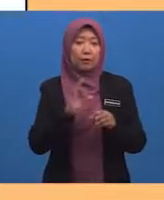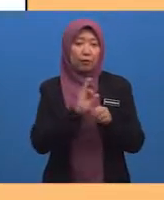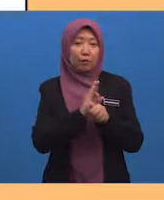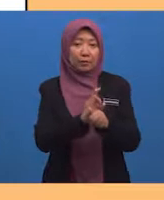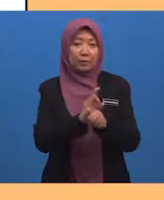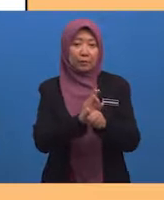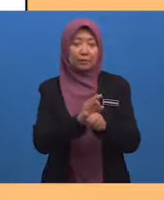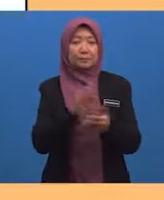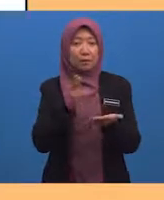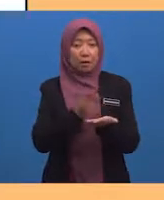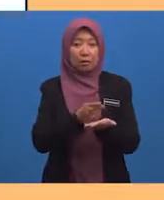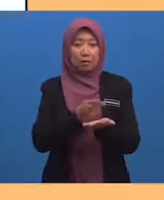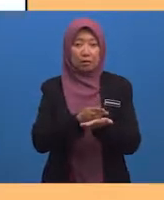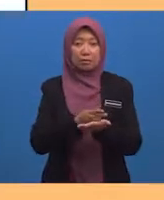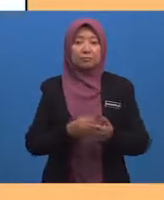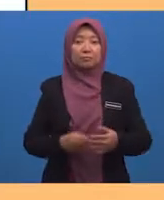halaqah.